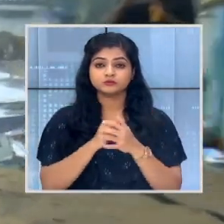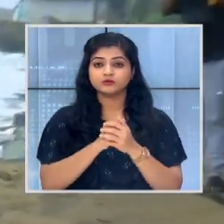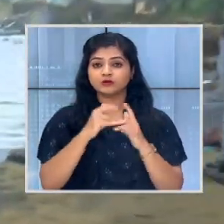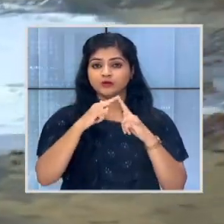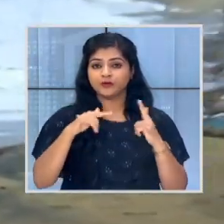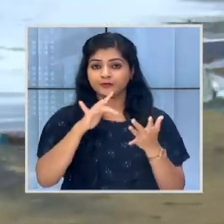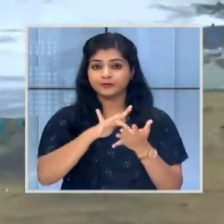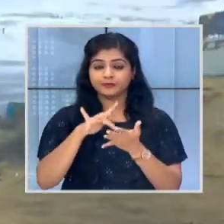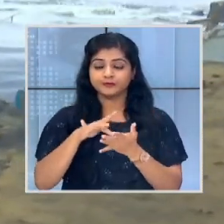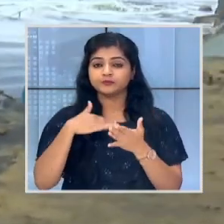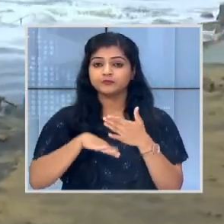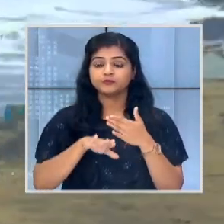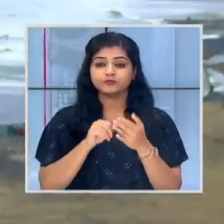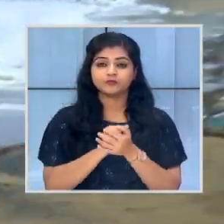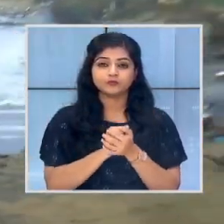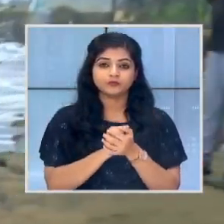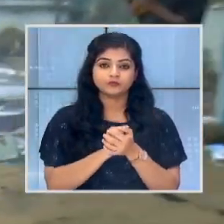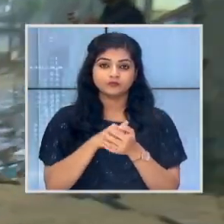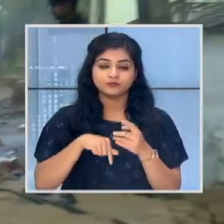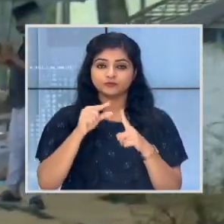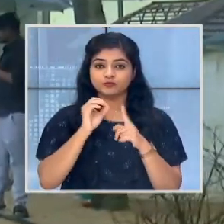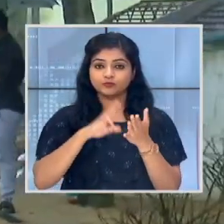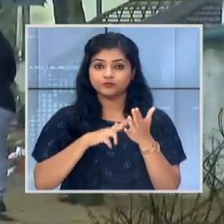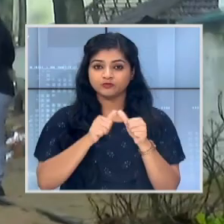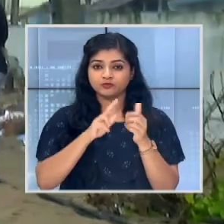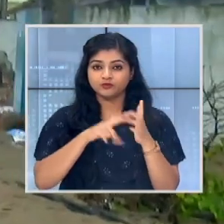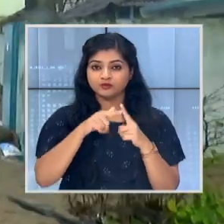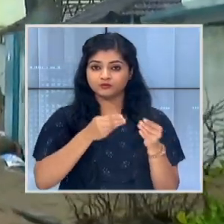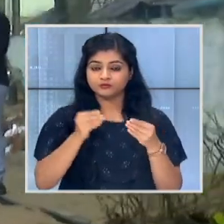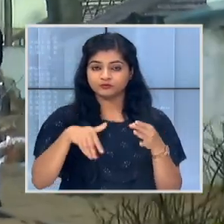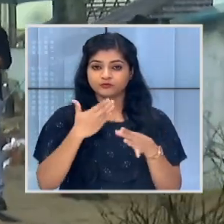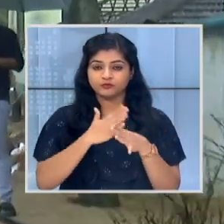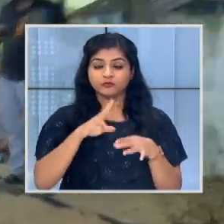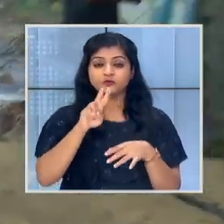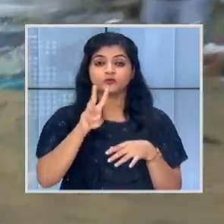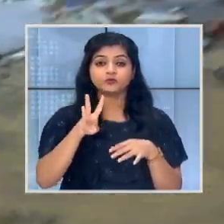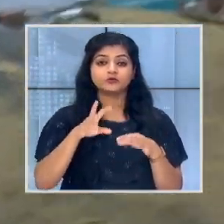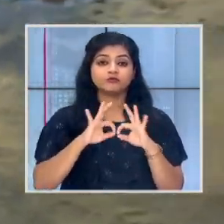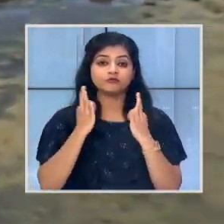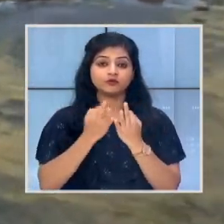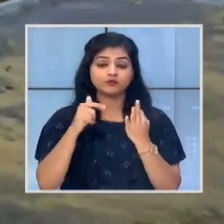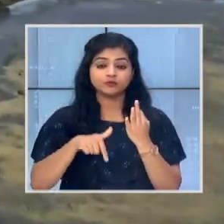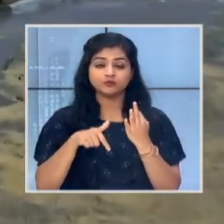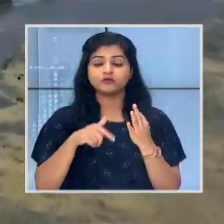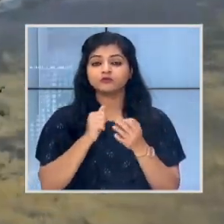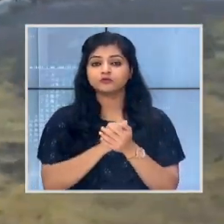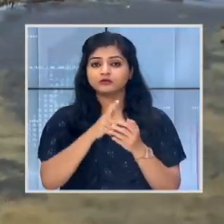നിലവിൽ രണ്ട് ദുരിതാശ്വാസ ക്യാമ്പുകളാണ് ഈ പൊന്നാനി മേഖലയിൽ പ്രവർത്തിക്കുന്നത്. 23 കുടുംബങ്ങൾ ഈ മേഖലയിൽ പ്രവർത്തിക്കുന്നുണ്ട്